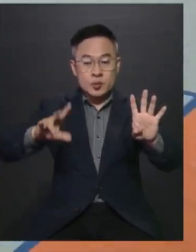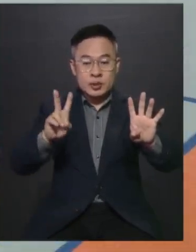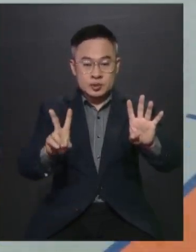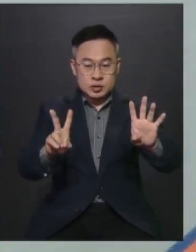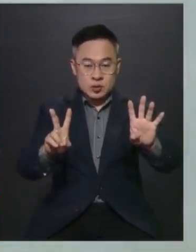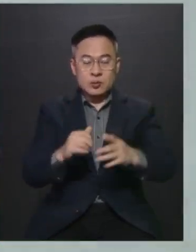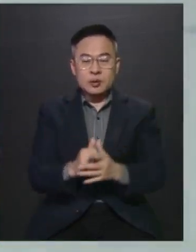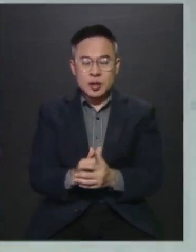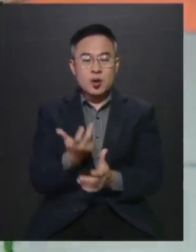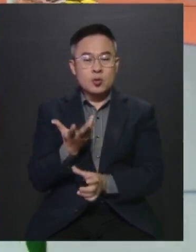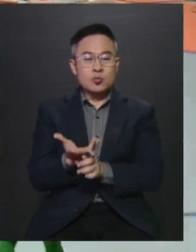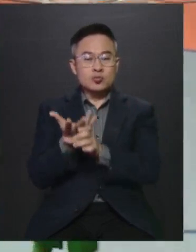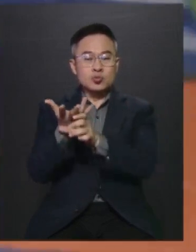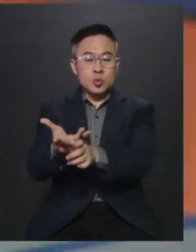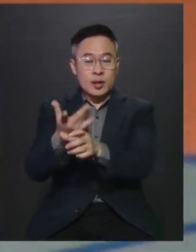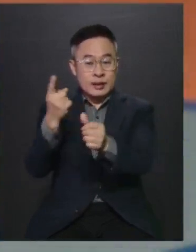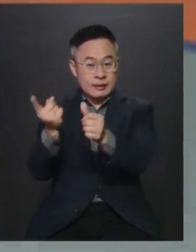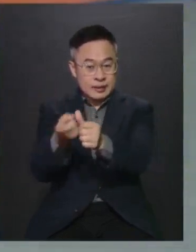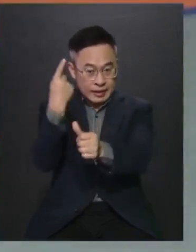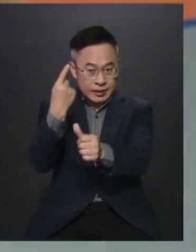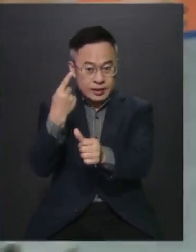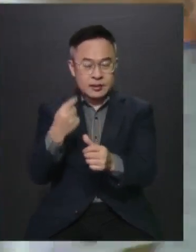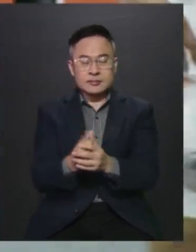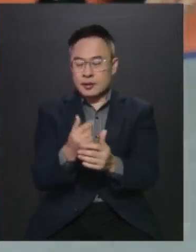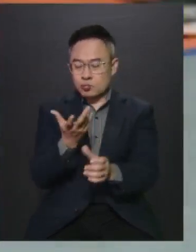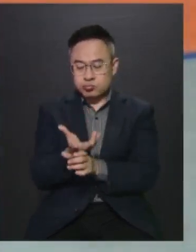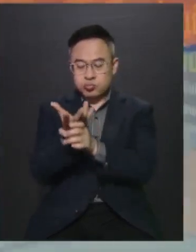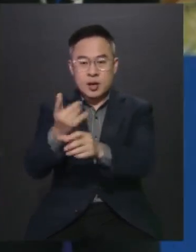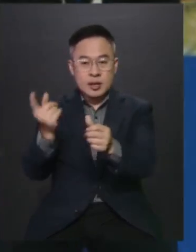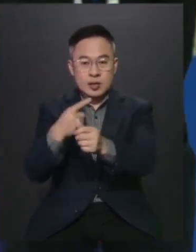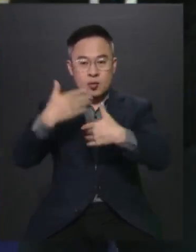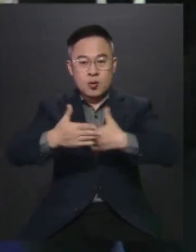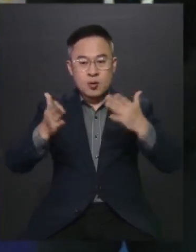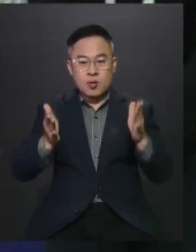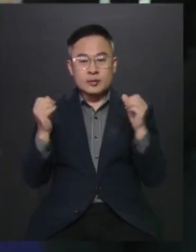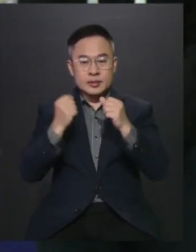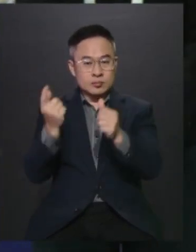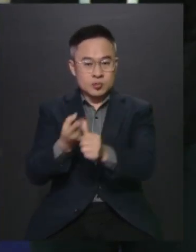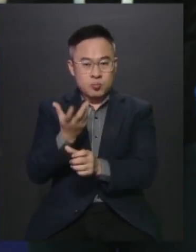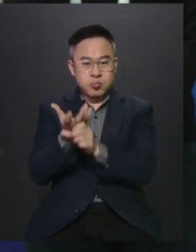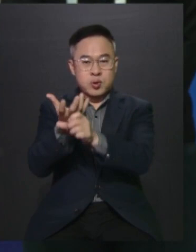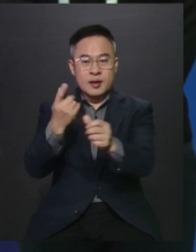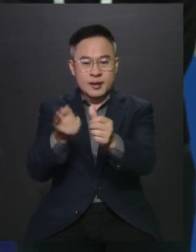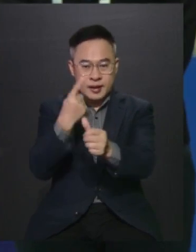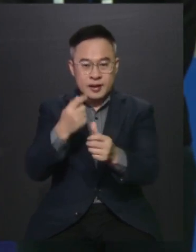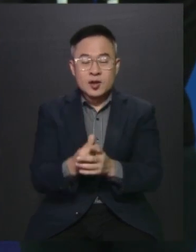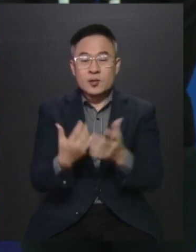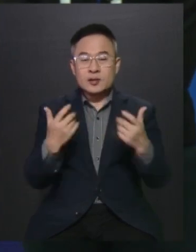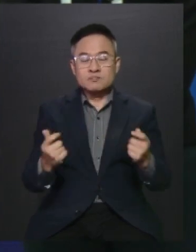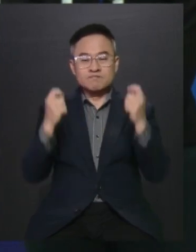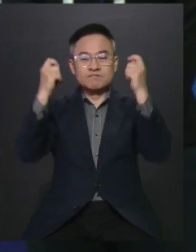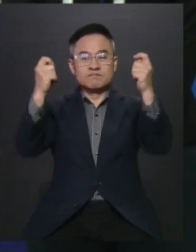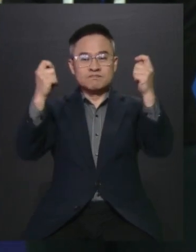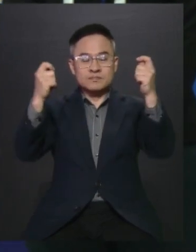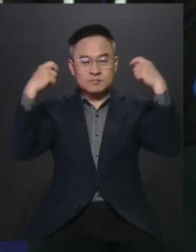2คว้าแชมป์สมัยแรกในประวัติศาสตร์ของสโมสรไปครองได้สำเร็จค่ะซึ่งในตอนที่มอบถ้วยแชมป์เนี่ยนะค